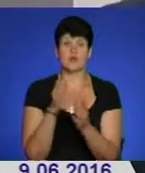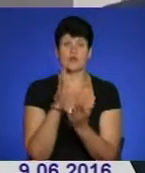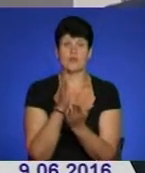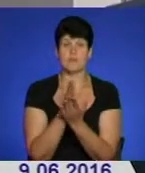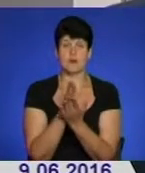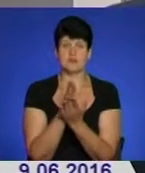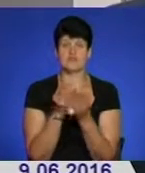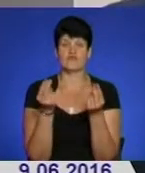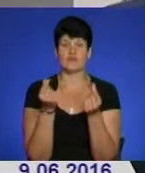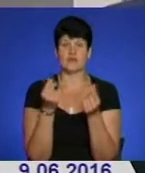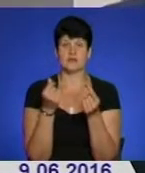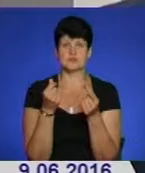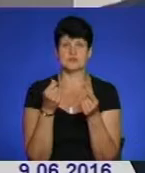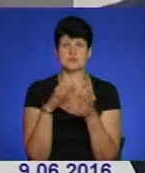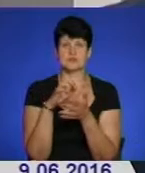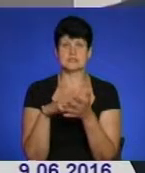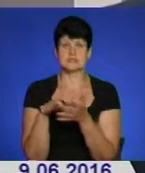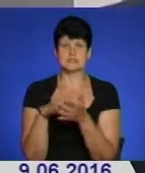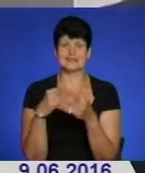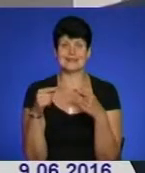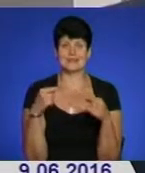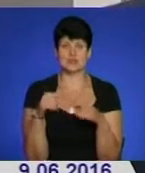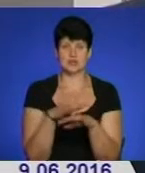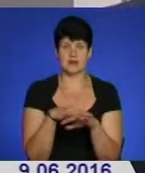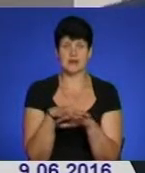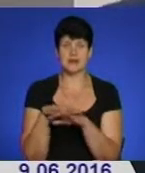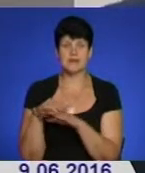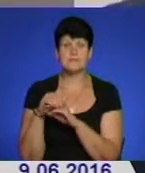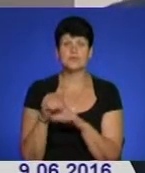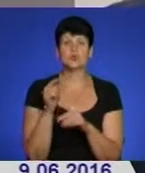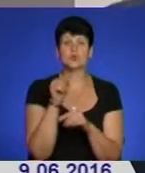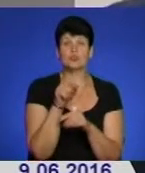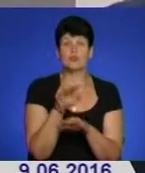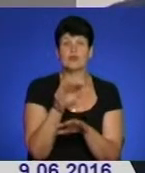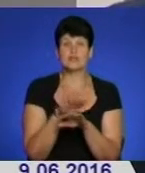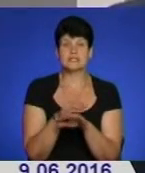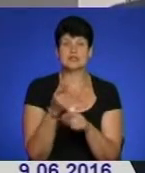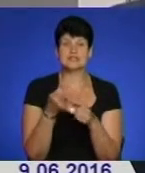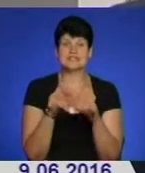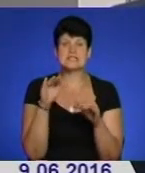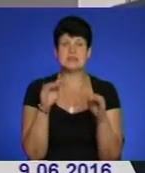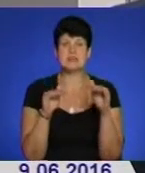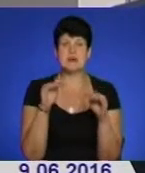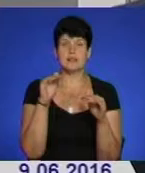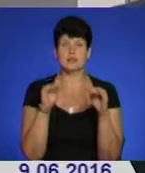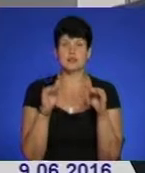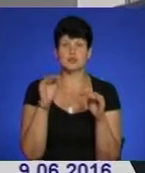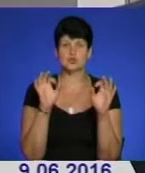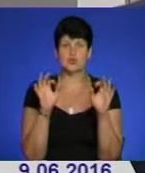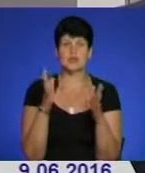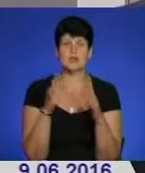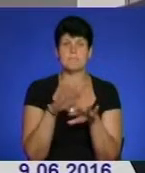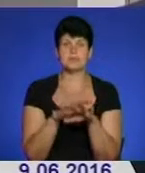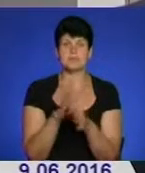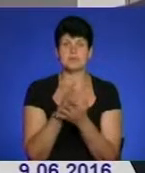певні фінансові санкції на інших ринках. Тому таким чином фактично це збалансовує, і банк, який має